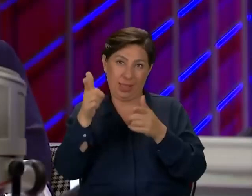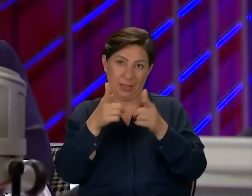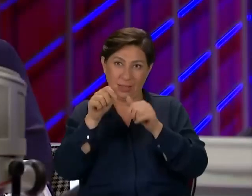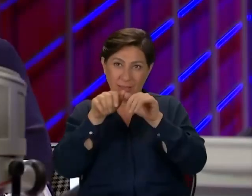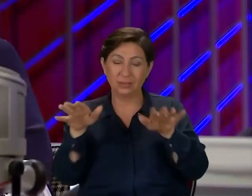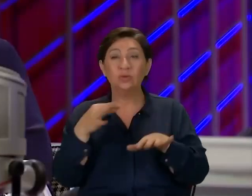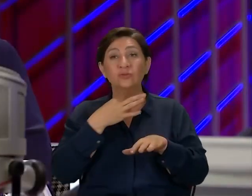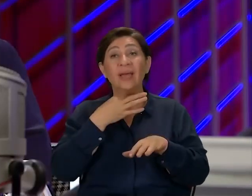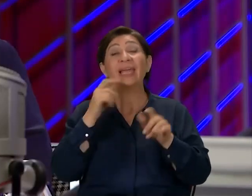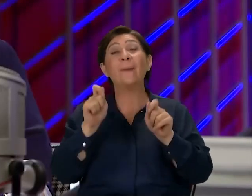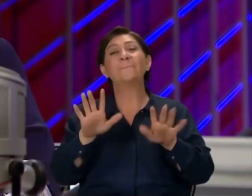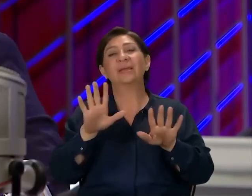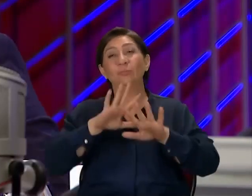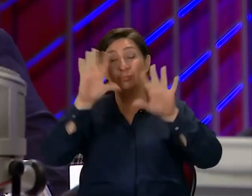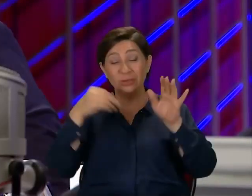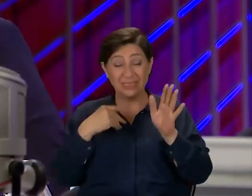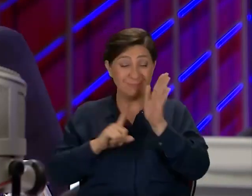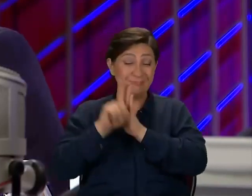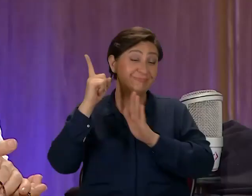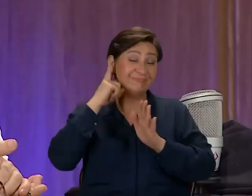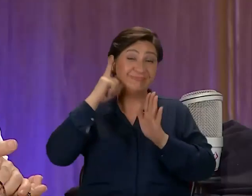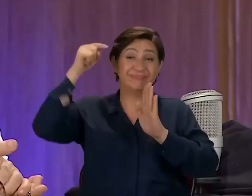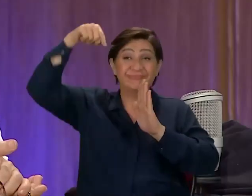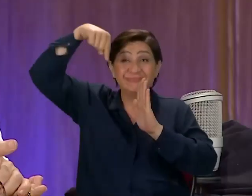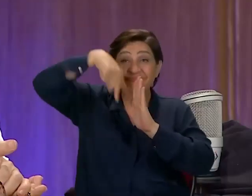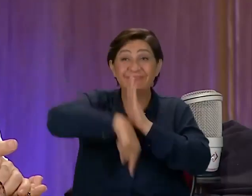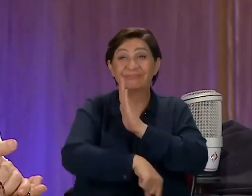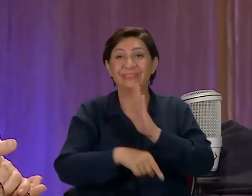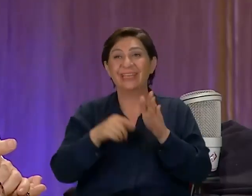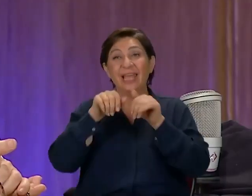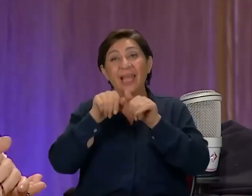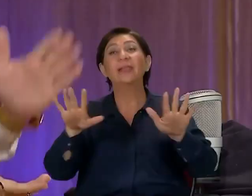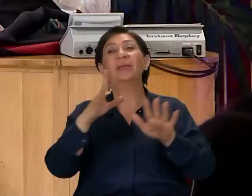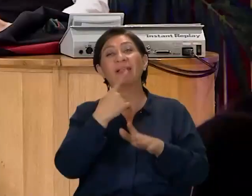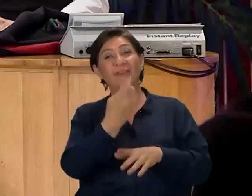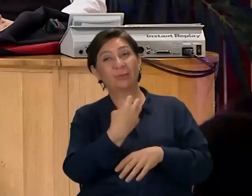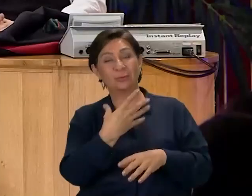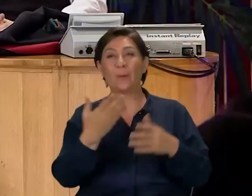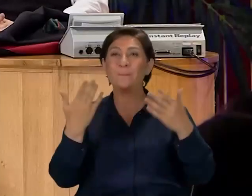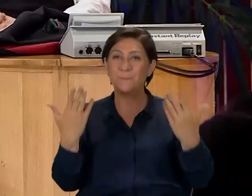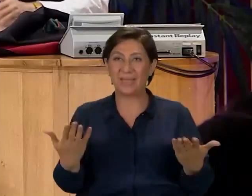yayınlarız. Rica ediyorum çıkarmayın. Bütün kariyerim biter yani. Korkun. Ama yayınlamadık diye sitem ediyorsun.